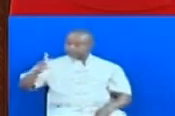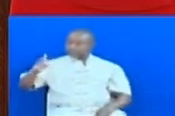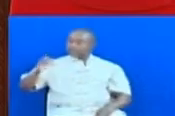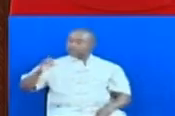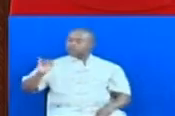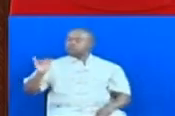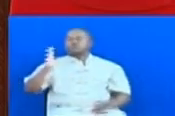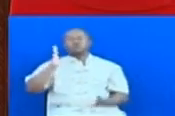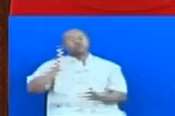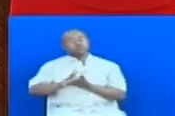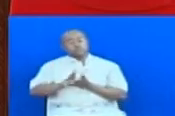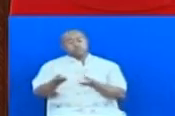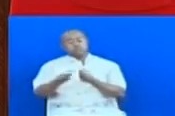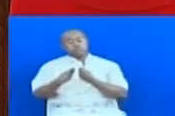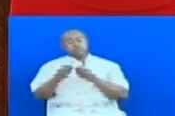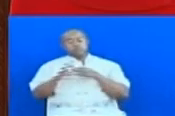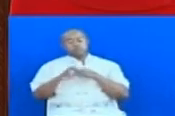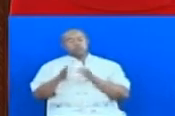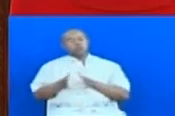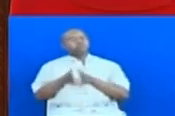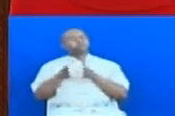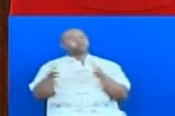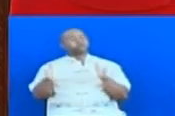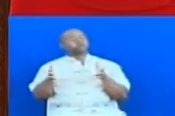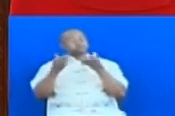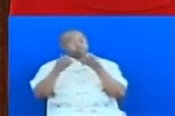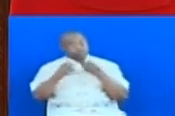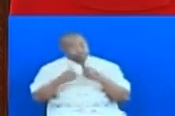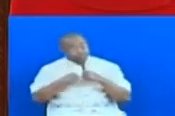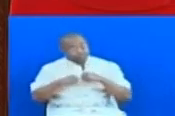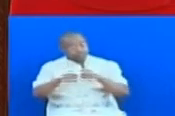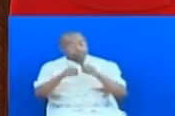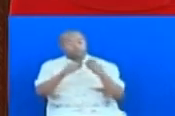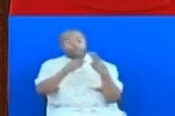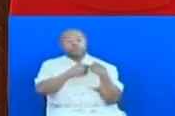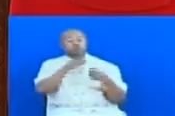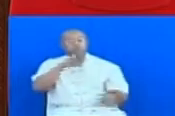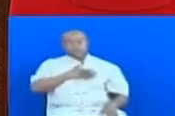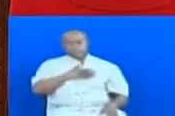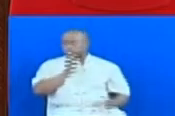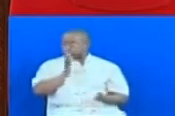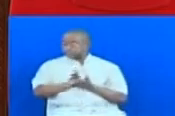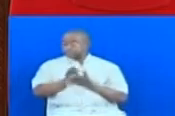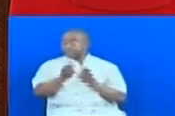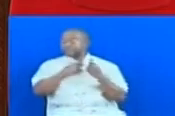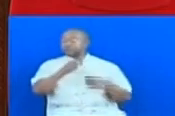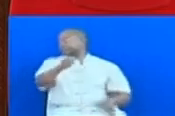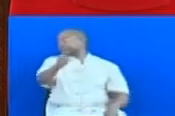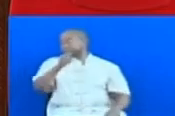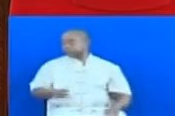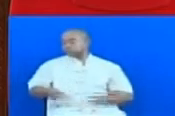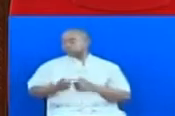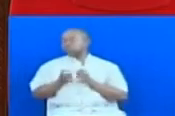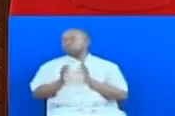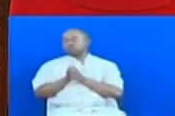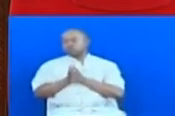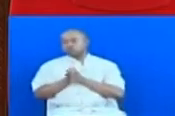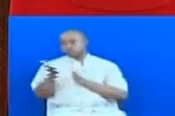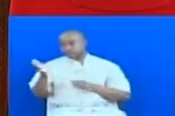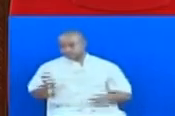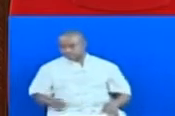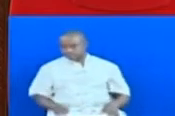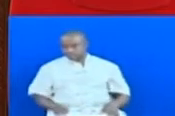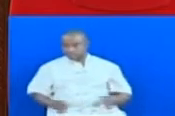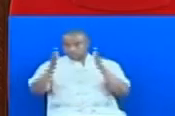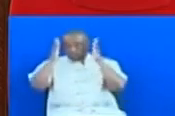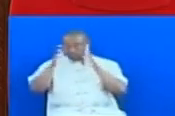kweli wamenipa ushirikiano mkubwa katika kutekeleza majukumu yangu. Ni majukumu mazito, lakini nawashukuru sana katika hilo. Mheshimiwa Naibu Speaker,